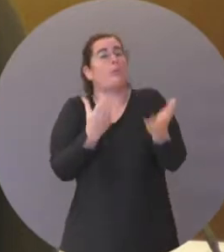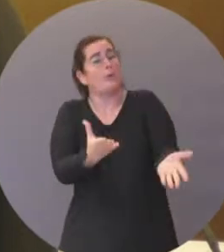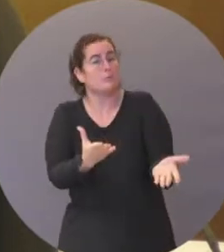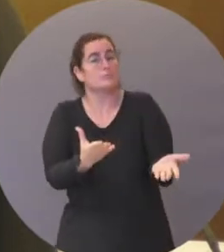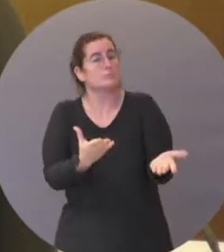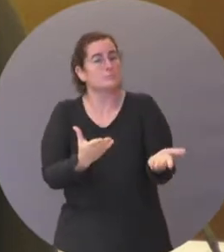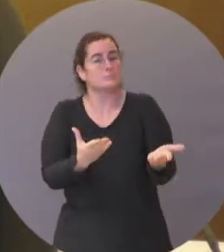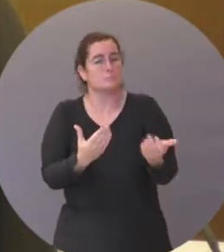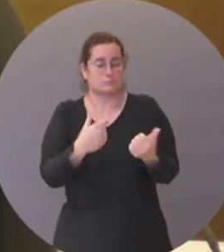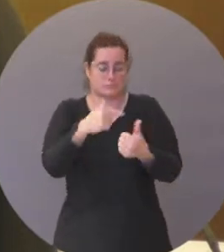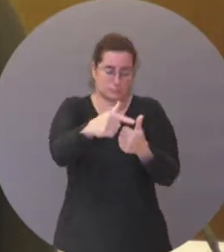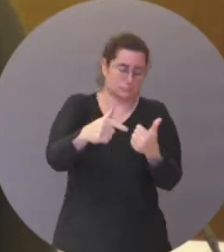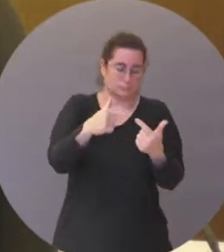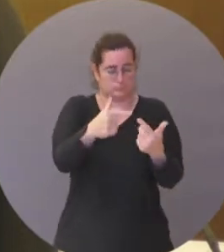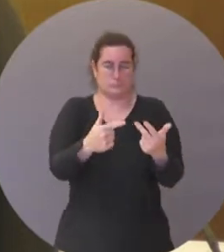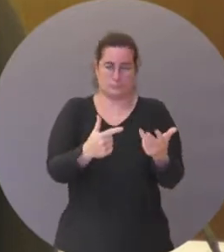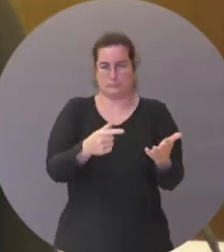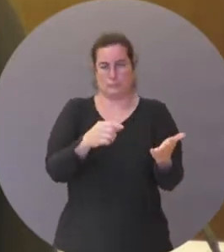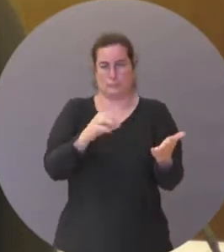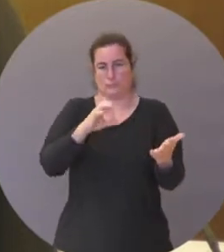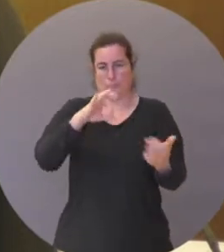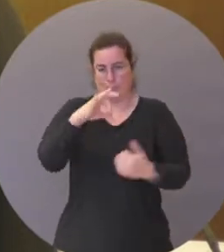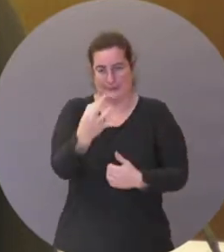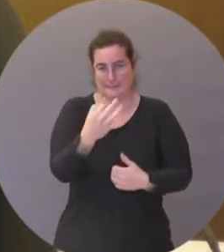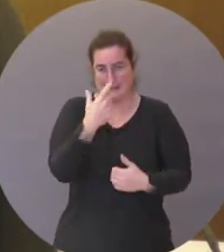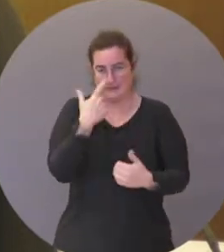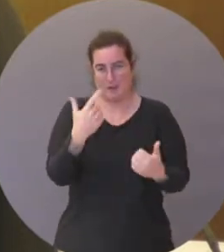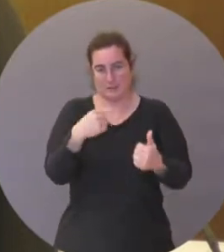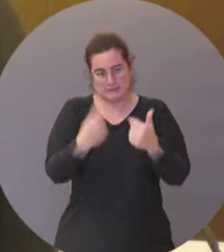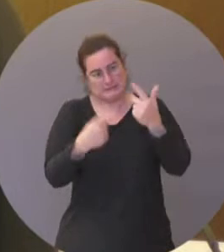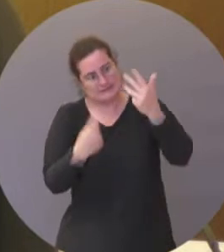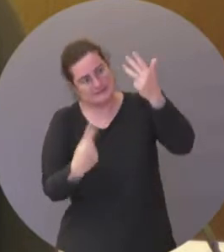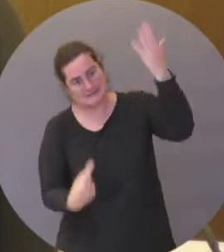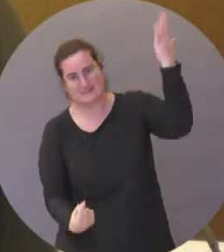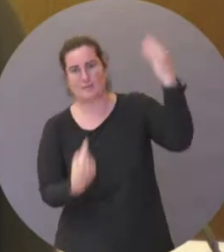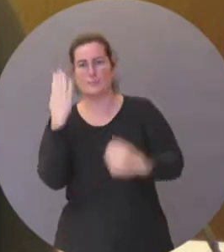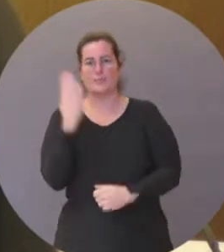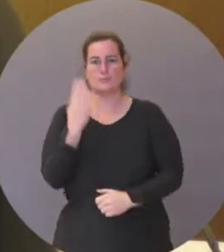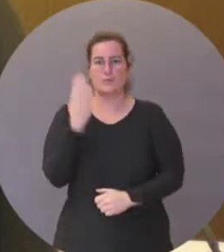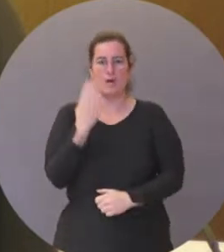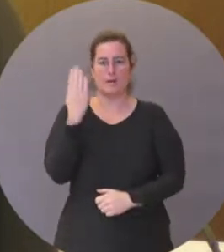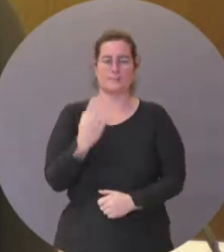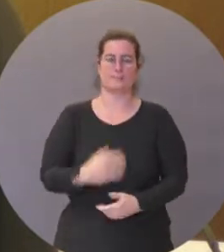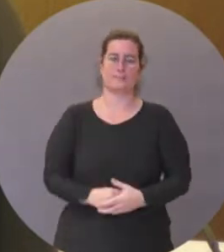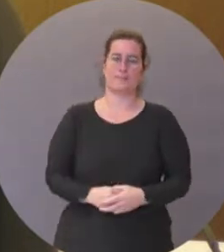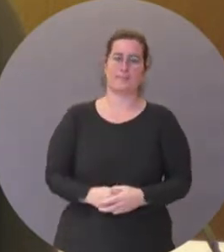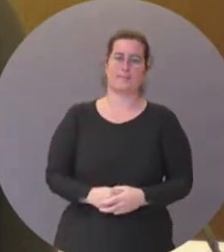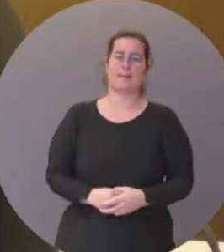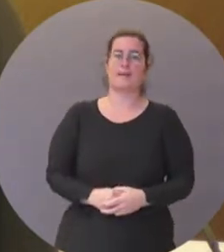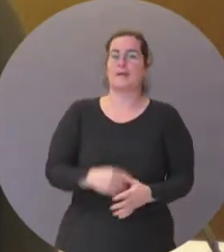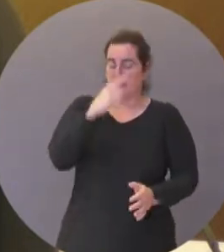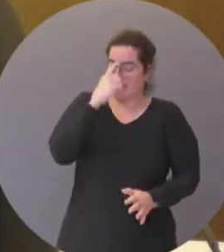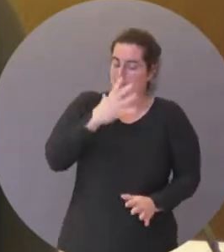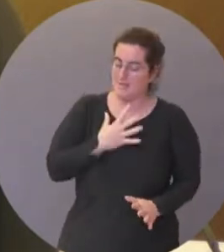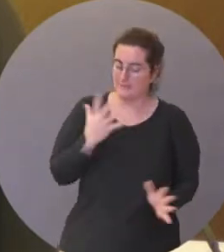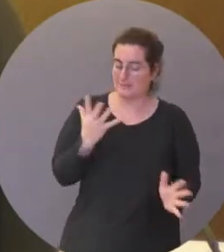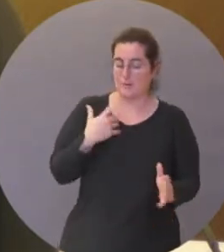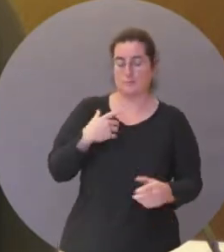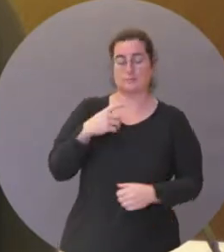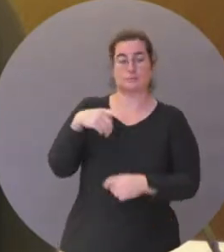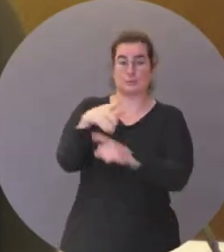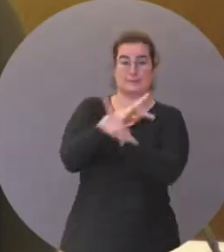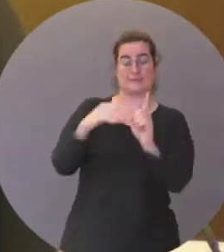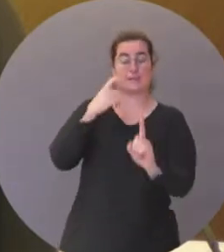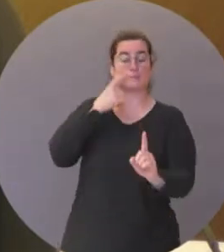nous pensons que ça va pas assez loin mais je pense que le constat dans la société maintenant